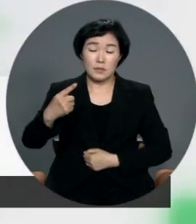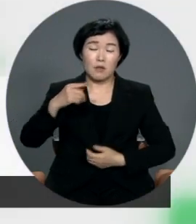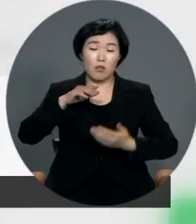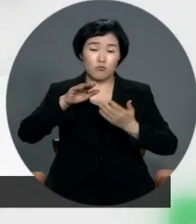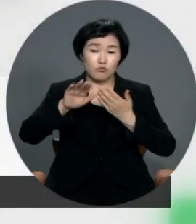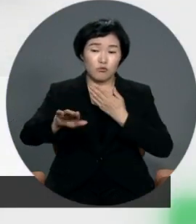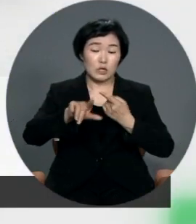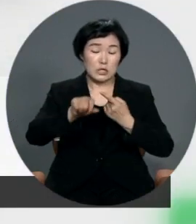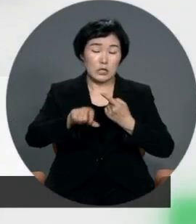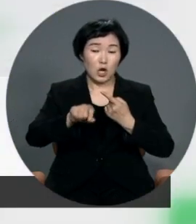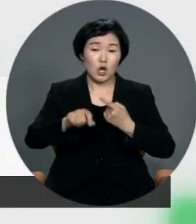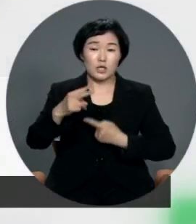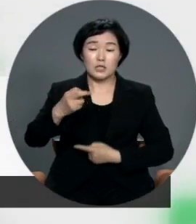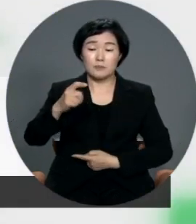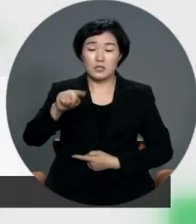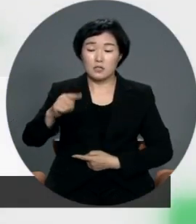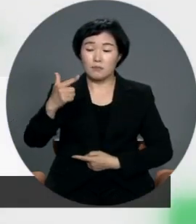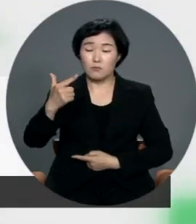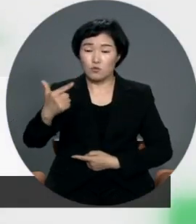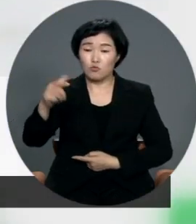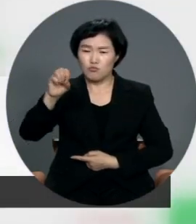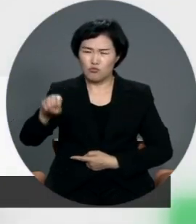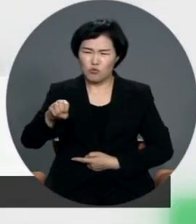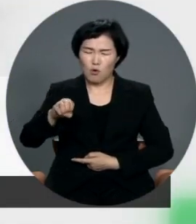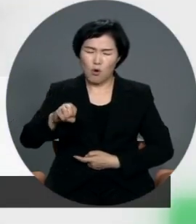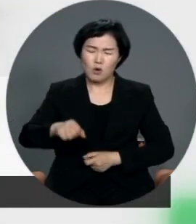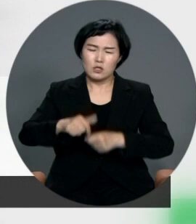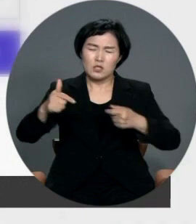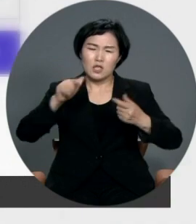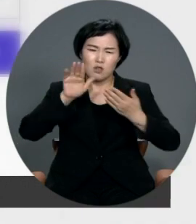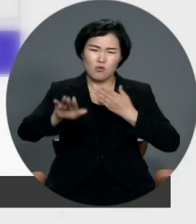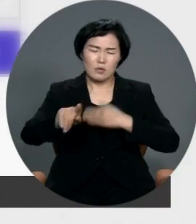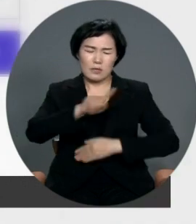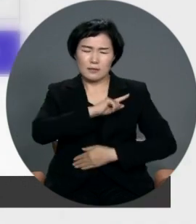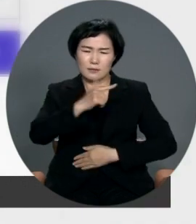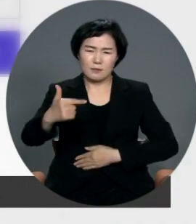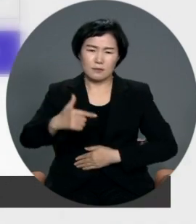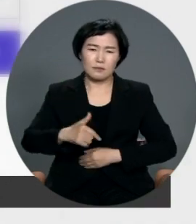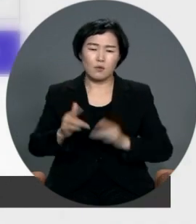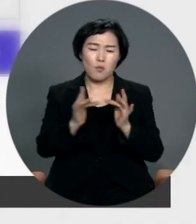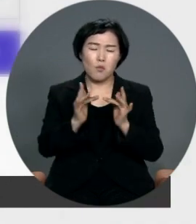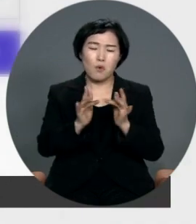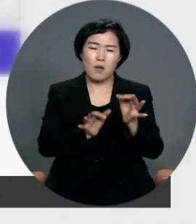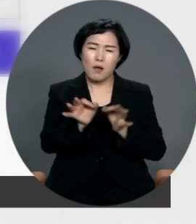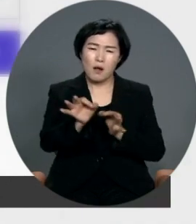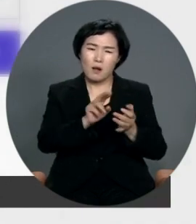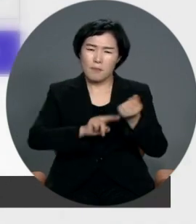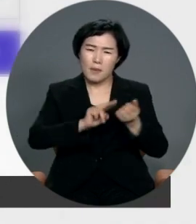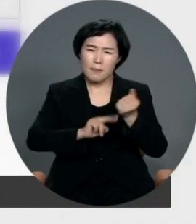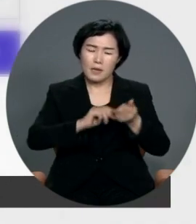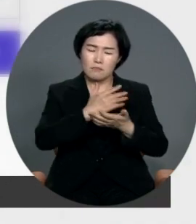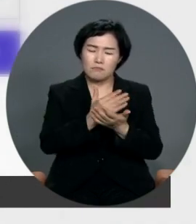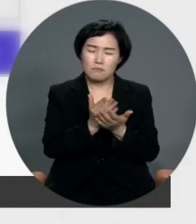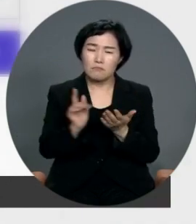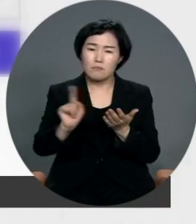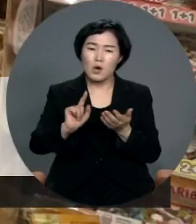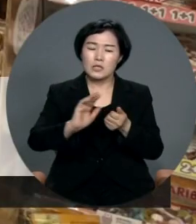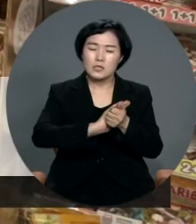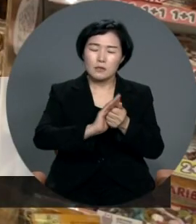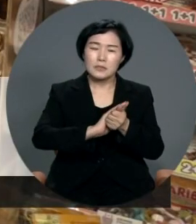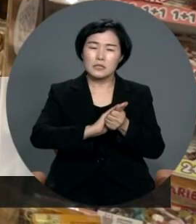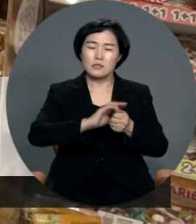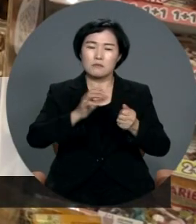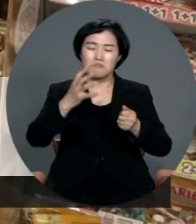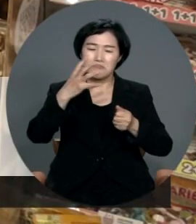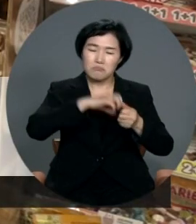1월 22.6% 증가한 이후 최대 칩입니다 온라인 유통업체 상품군별로 보면 서비 와